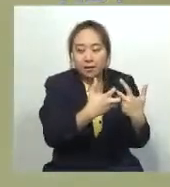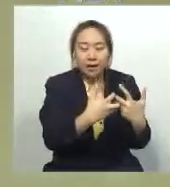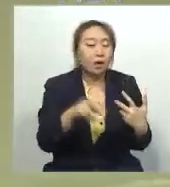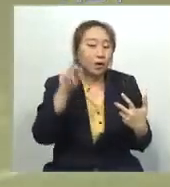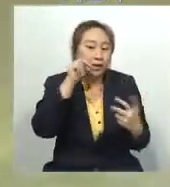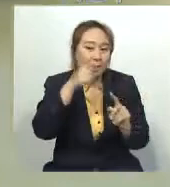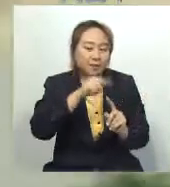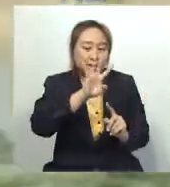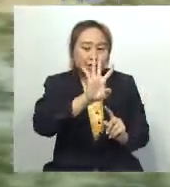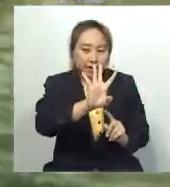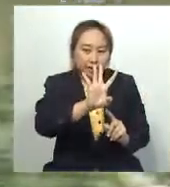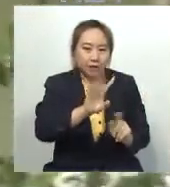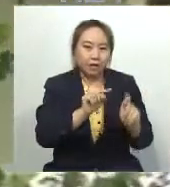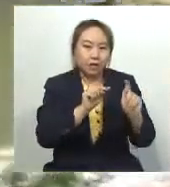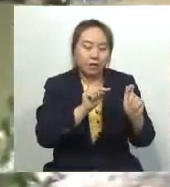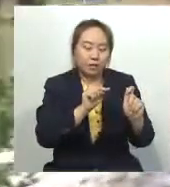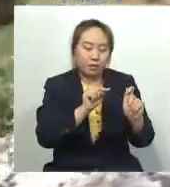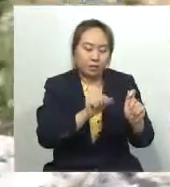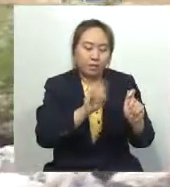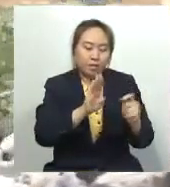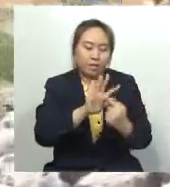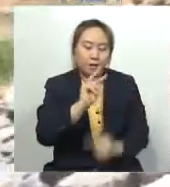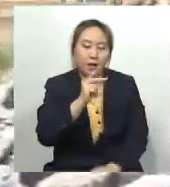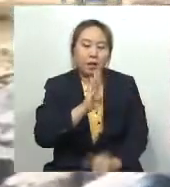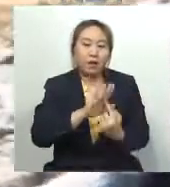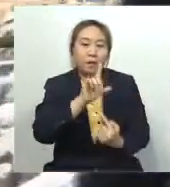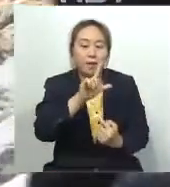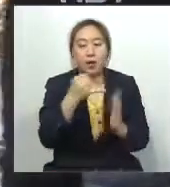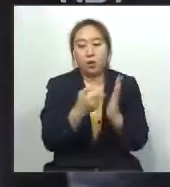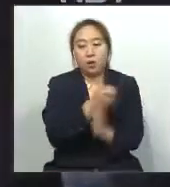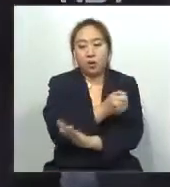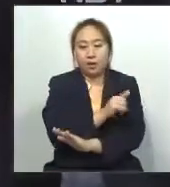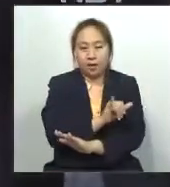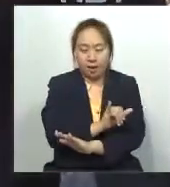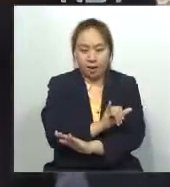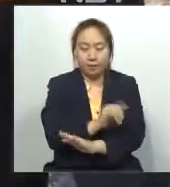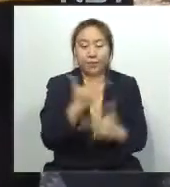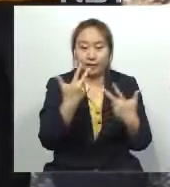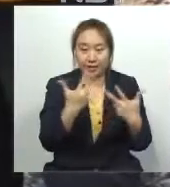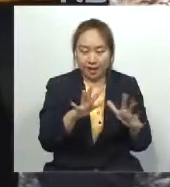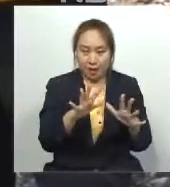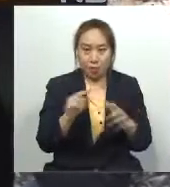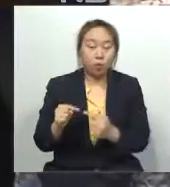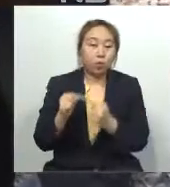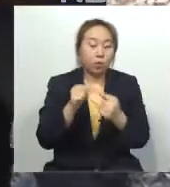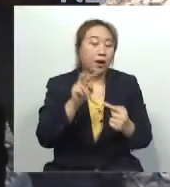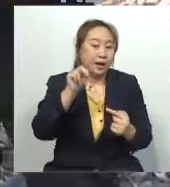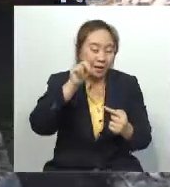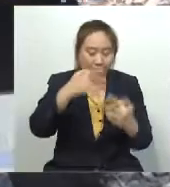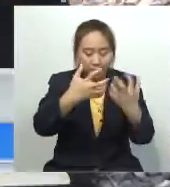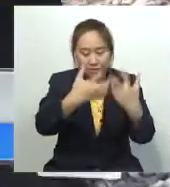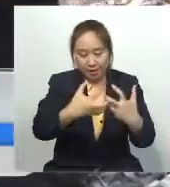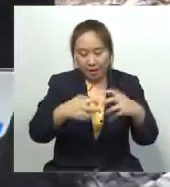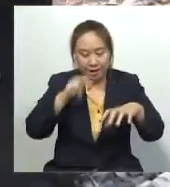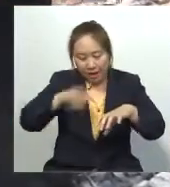4ซึ่งอยู่ในพื้นที่ตำบลกบเจาอำเภอบางบานจังหวัดพระนครศรีอยุธยาหลังจากนั้นนะครับน้ำที่สูบผ่านสถานี